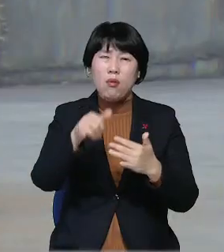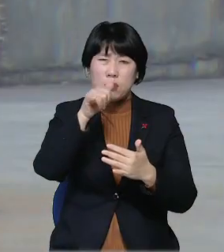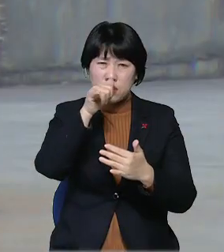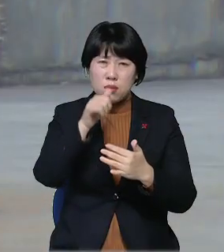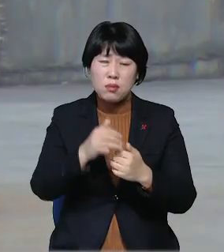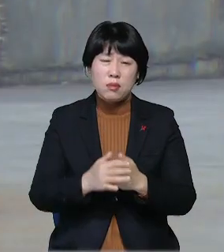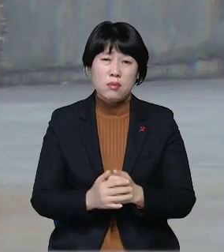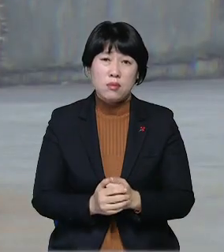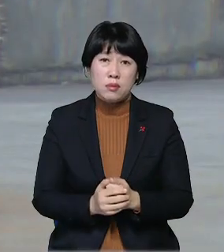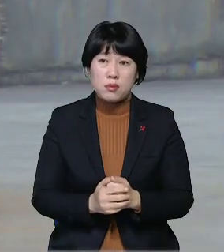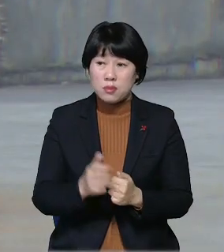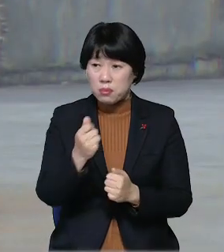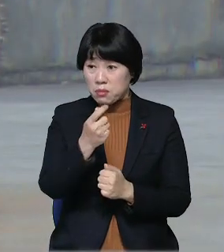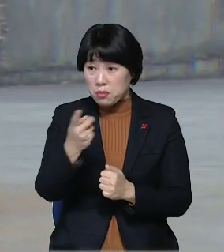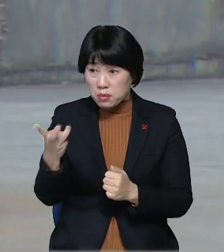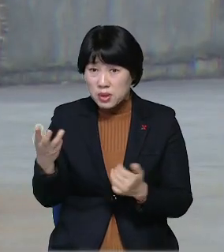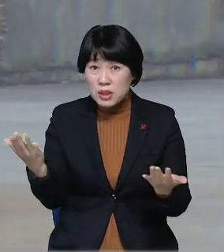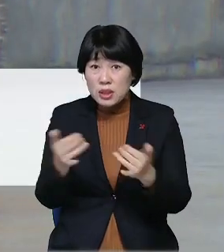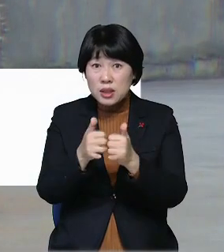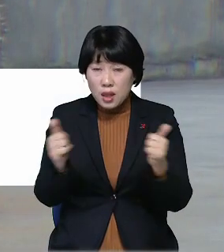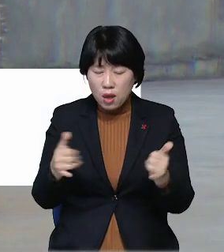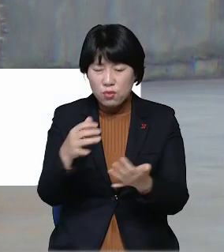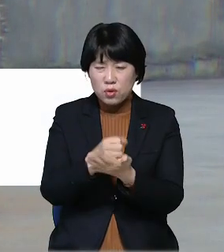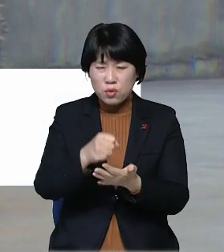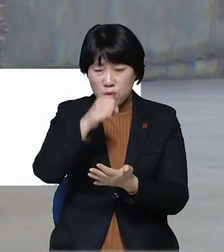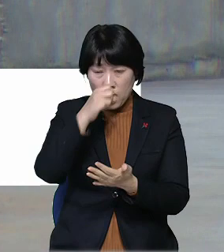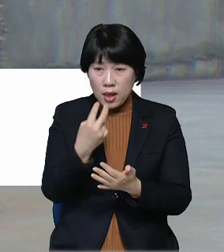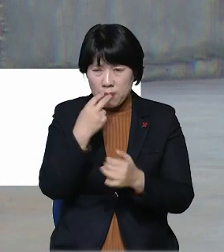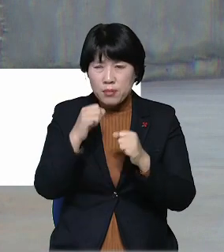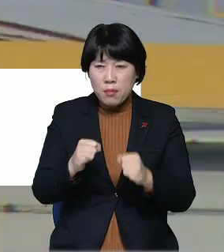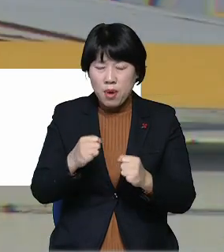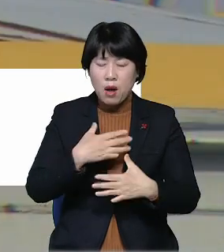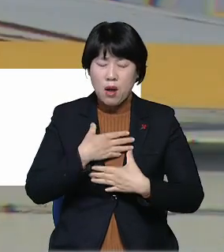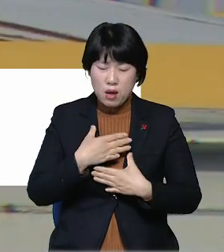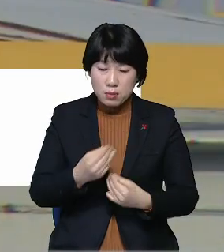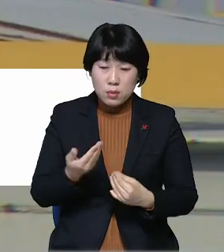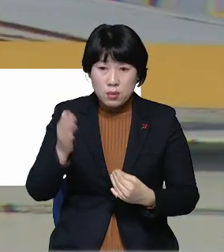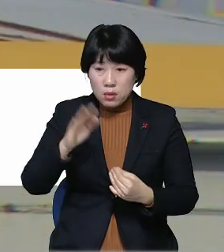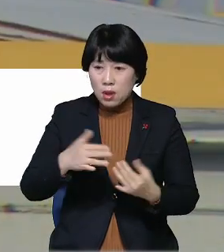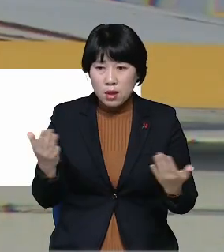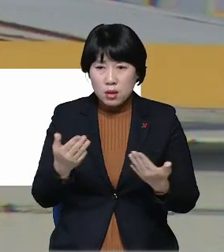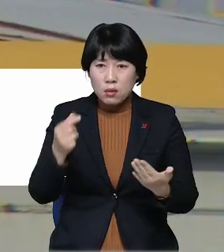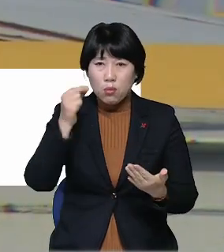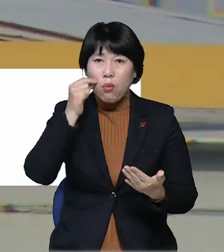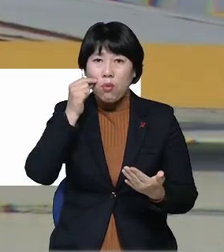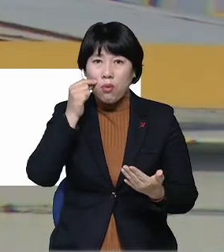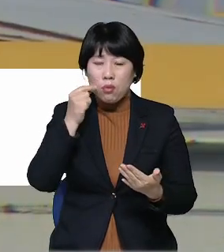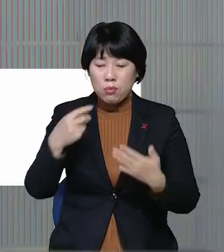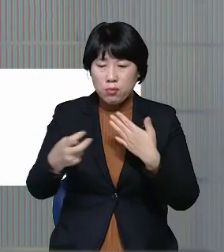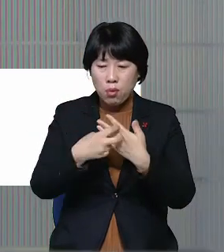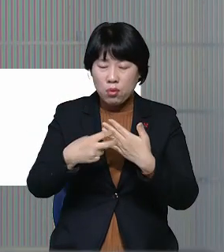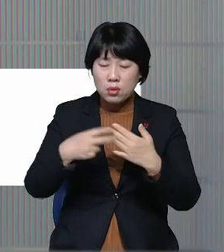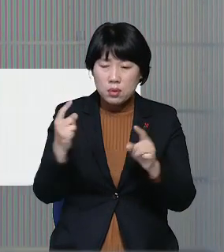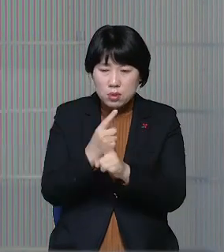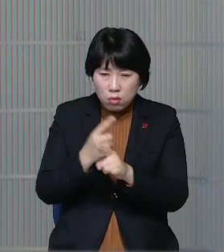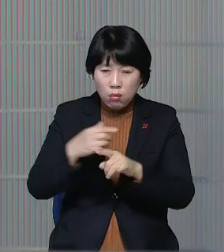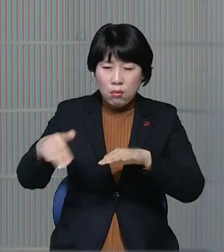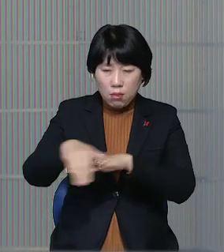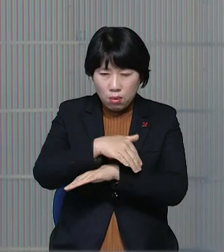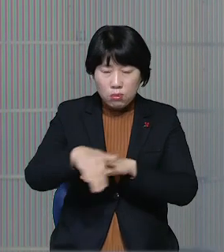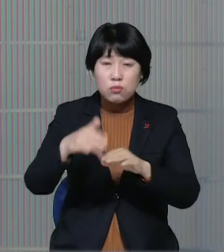전해졌습니다. 일부 노동자들은 운이 좋아 살았다며 안심하면서도 일손을 잡지 못한 채 병원 치료를 받고